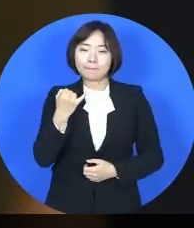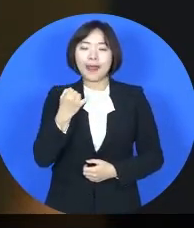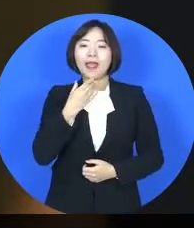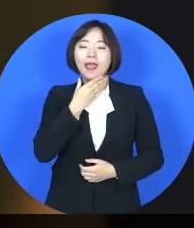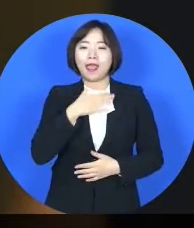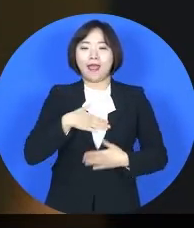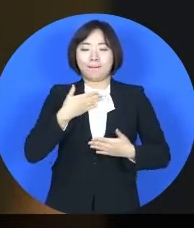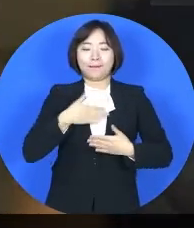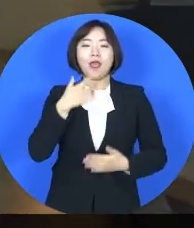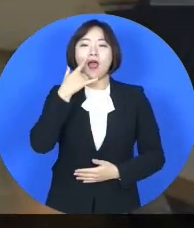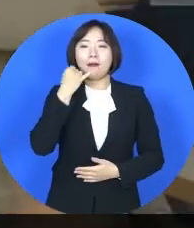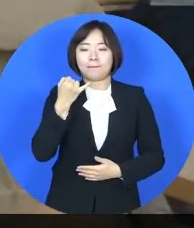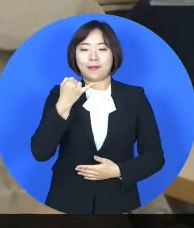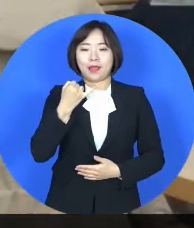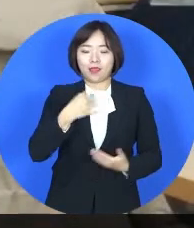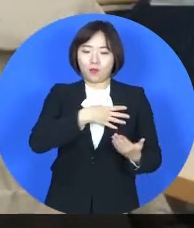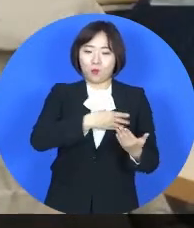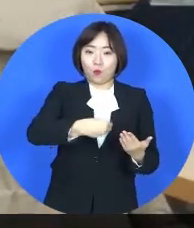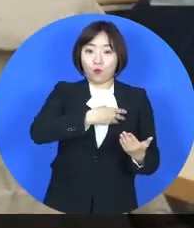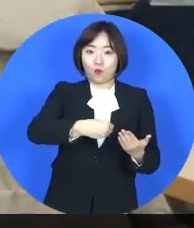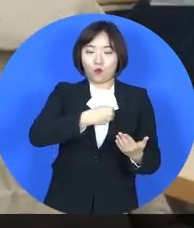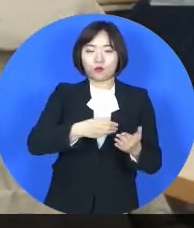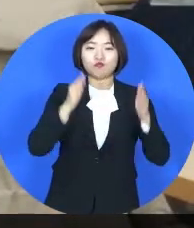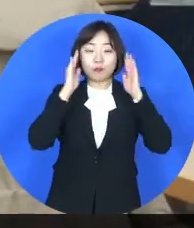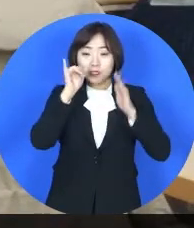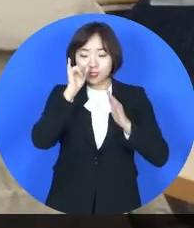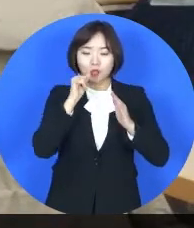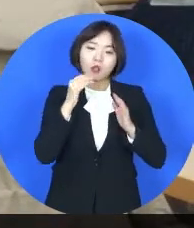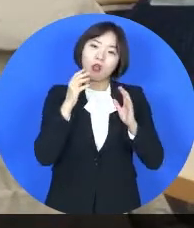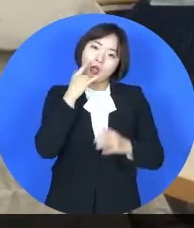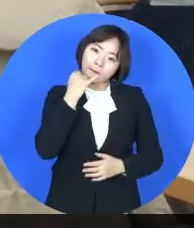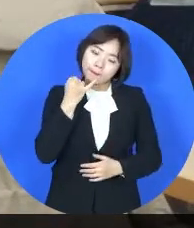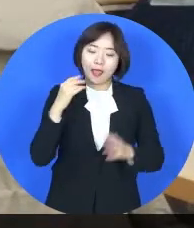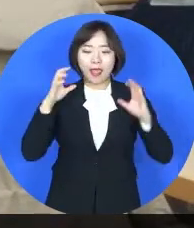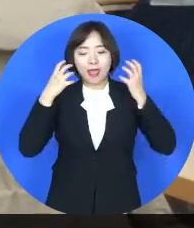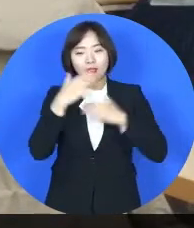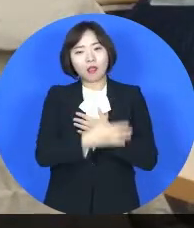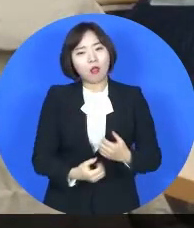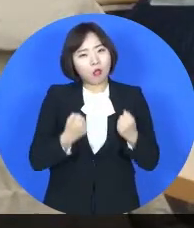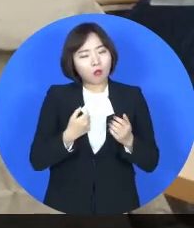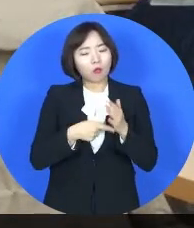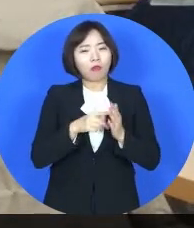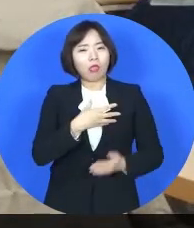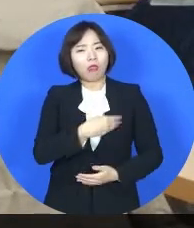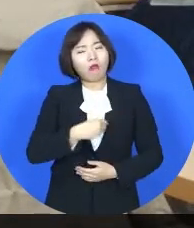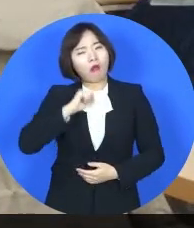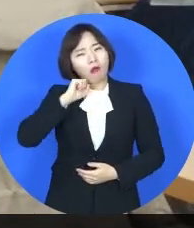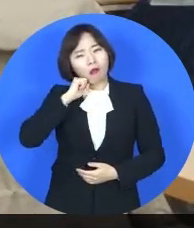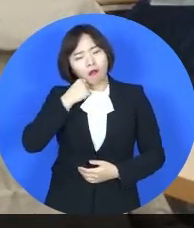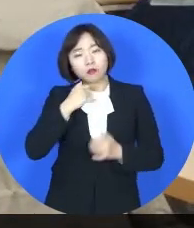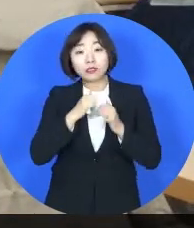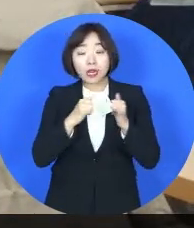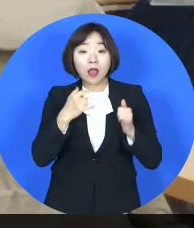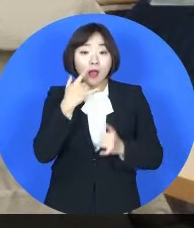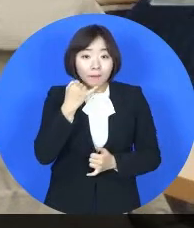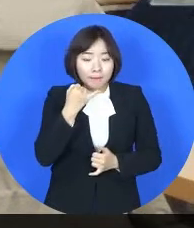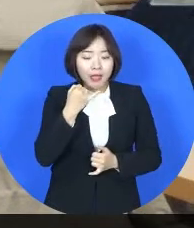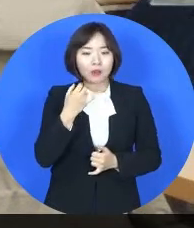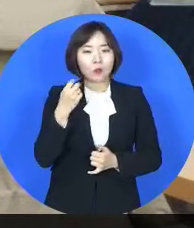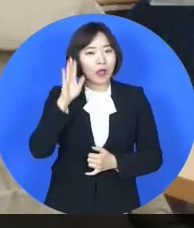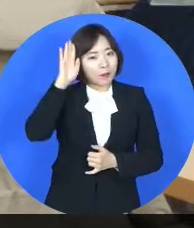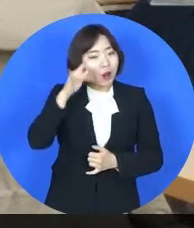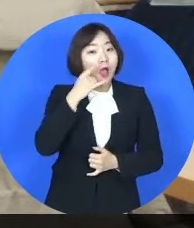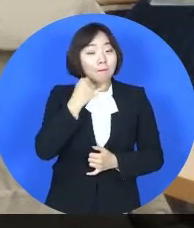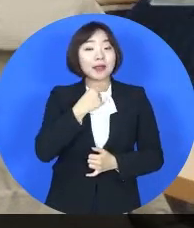수유교실을 운영하는데요. 아기와 엄마의 건강하고 행복한 삶을 위해 수유에 어려움을 겪고 있는 아기